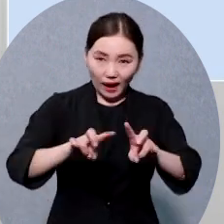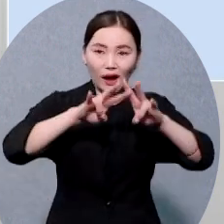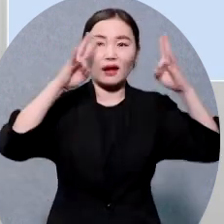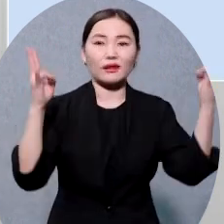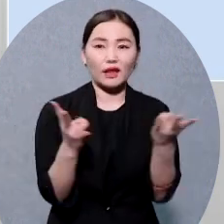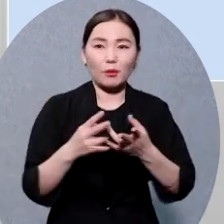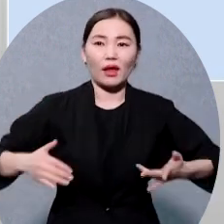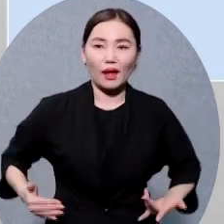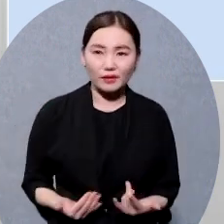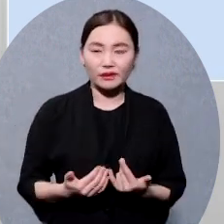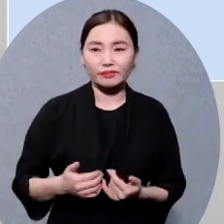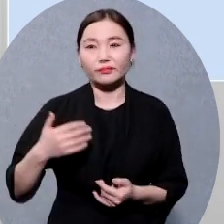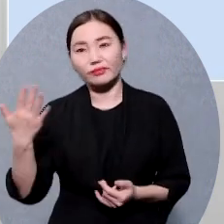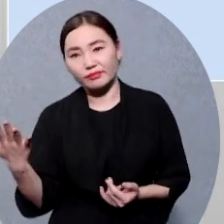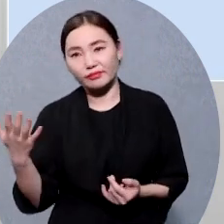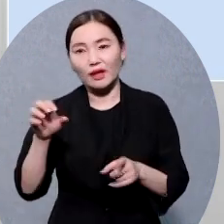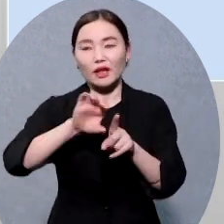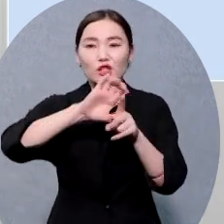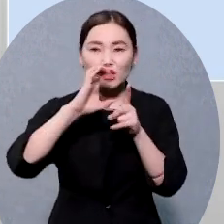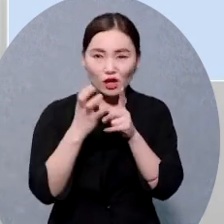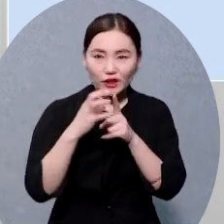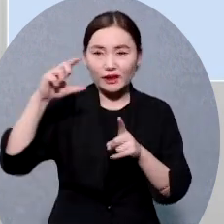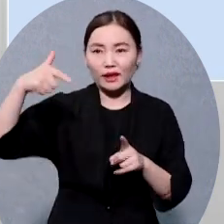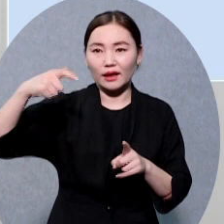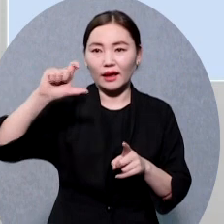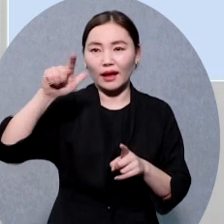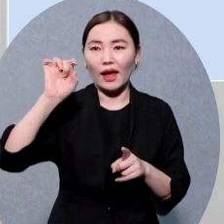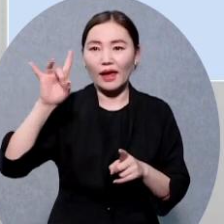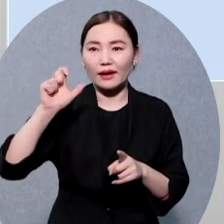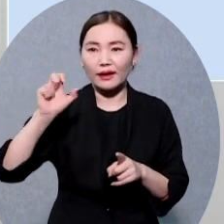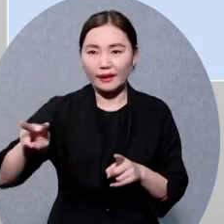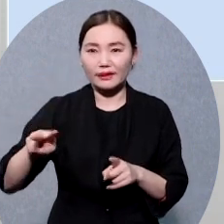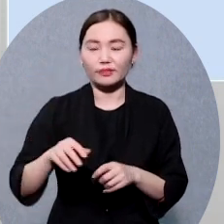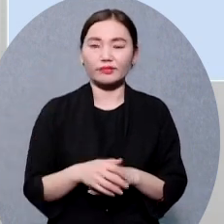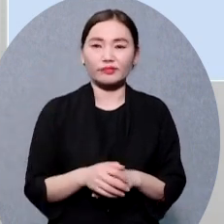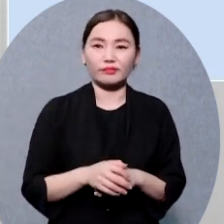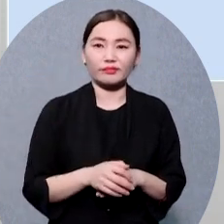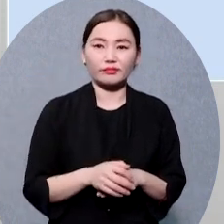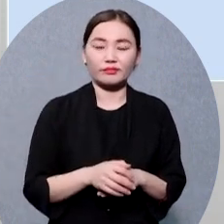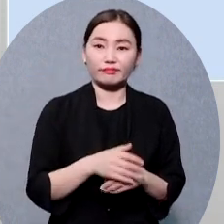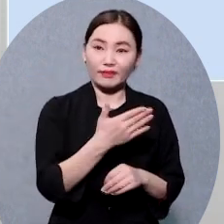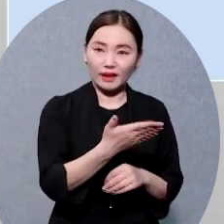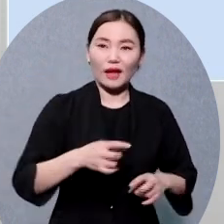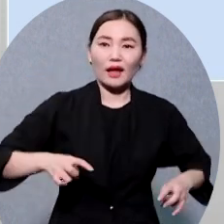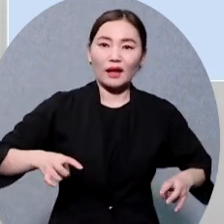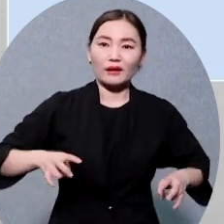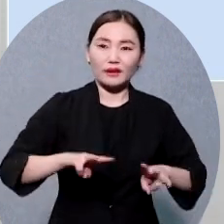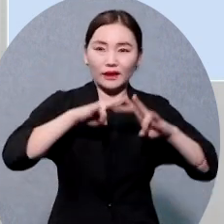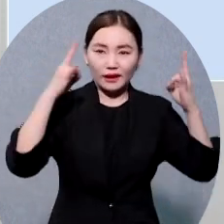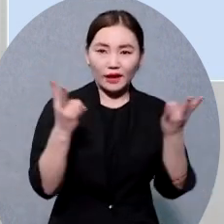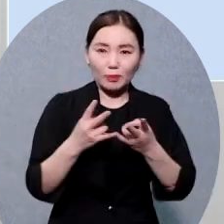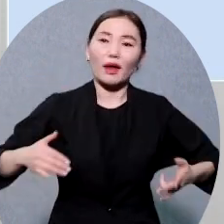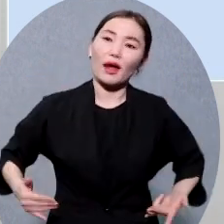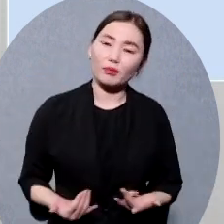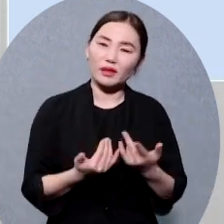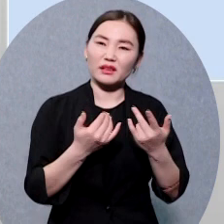эргцүүлэн бодоод хариулаарай. За нийгмийн амьдрал гэдгийг бодохын тулд бүгдээрээ тухайн үеийн одоо улс төрийн нөхцөл байдал,